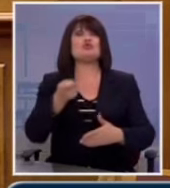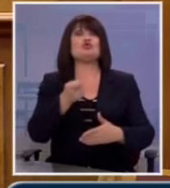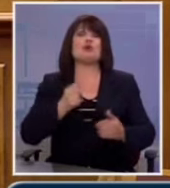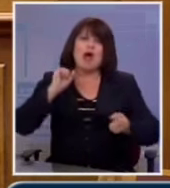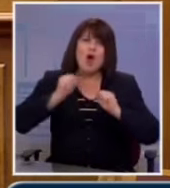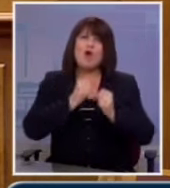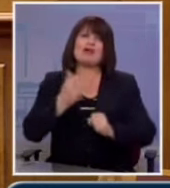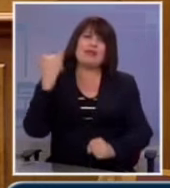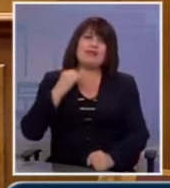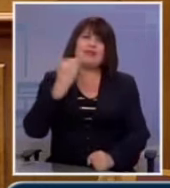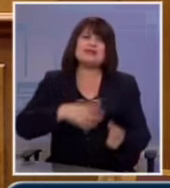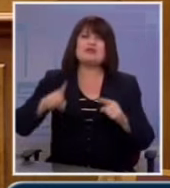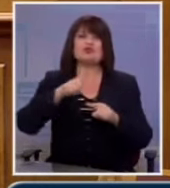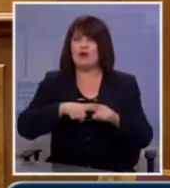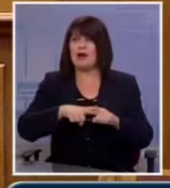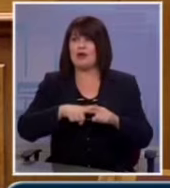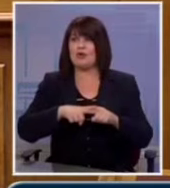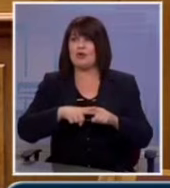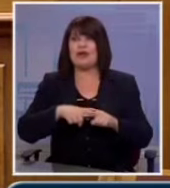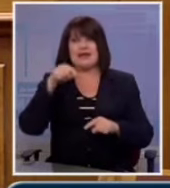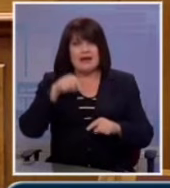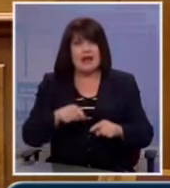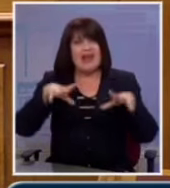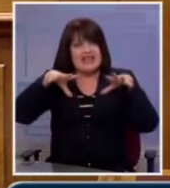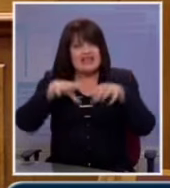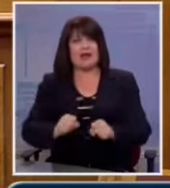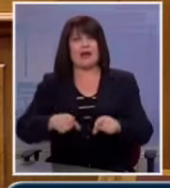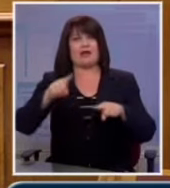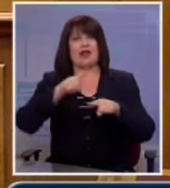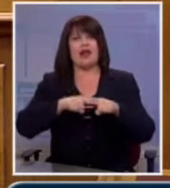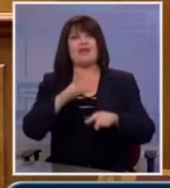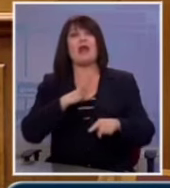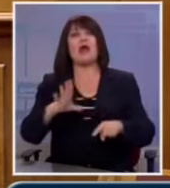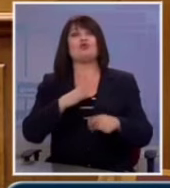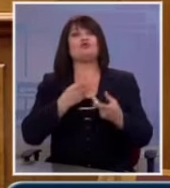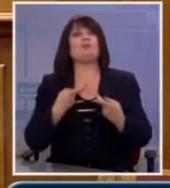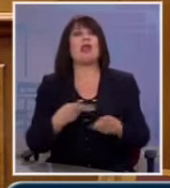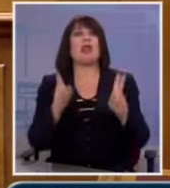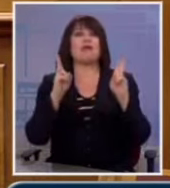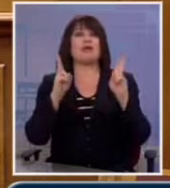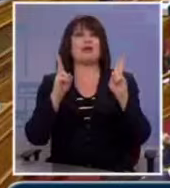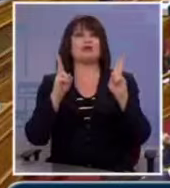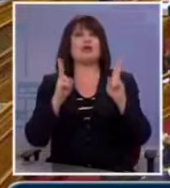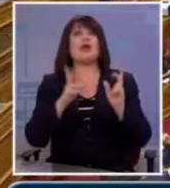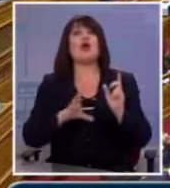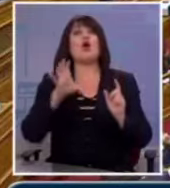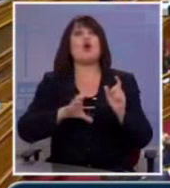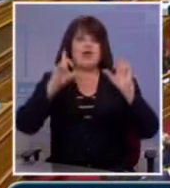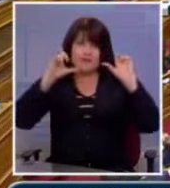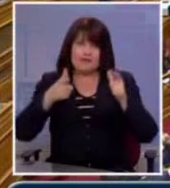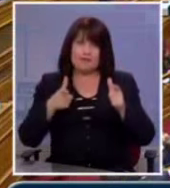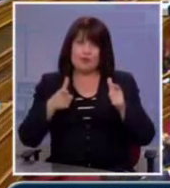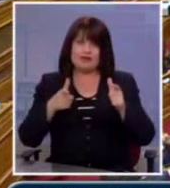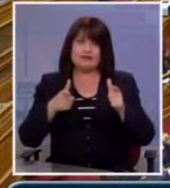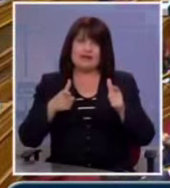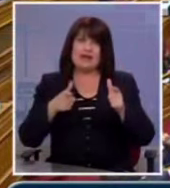αγώνες και στις θυσίες του ελληνικού λαού για να είναι αυτή η χώρα κυρίαρχη, αυτός ο λαός ελεύθερος, για να είναι μια χώρα με δημοκρατία,